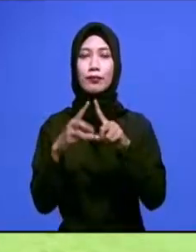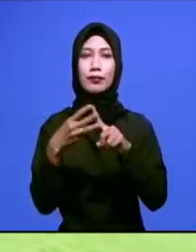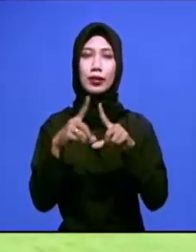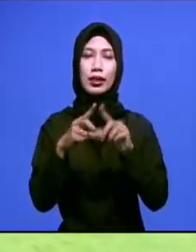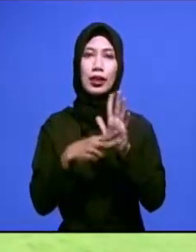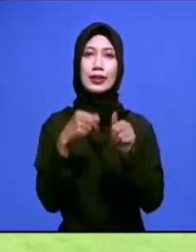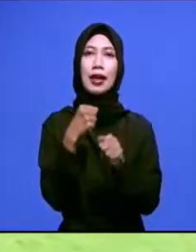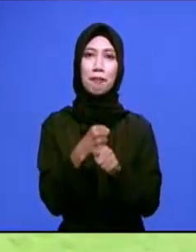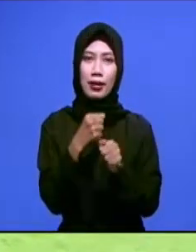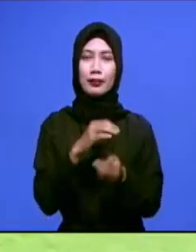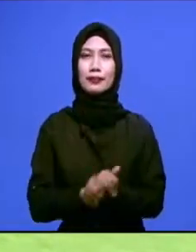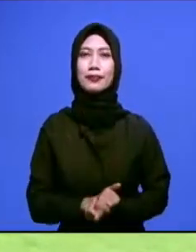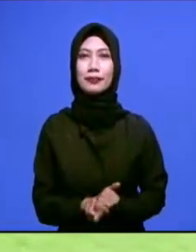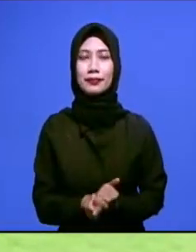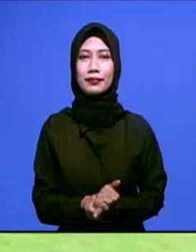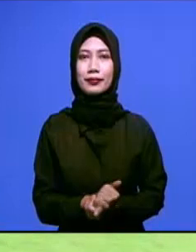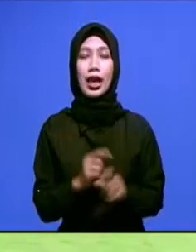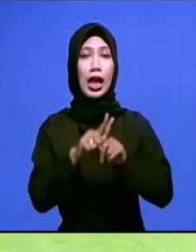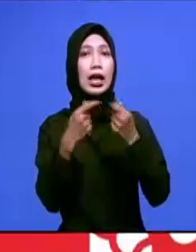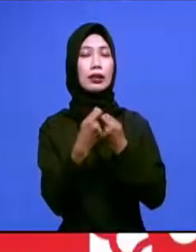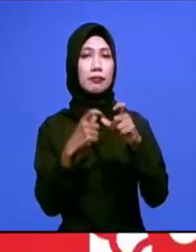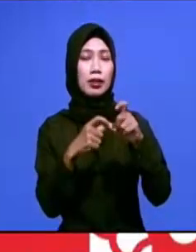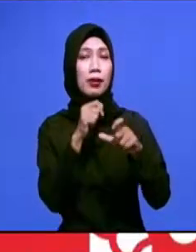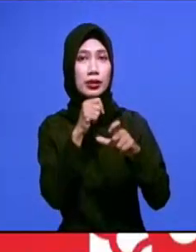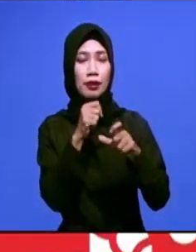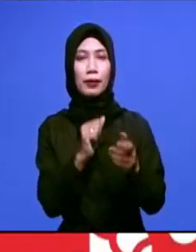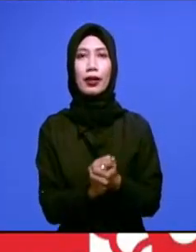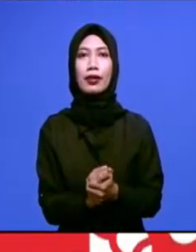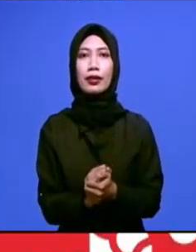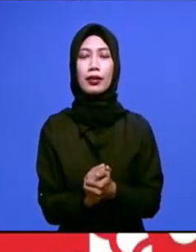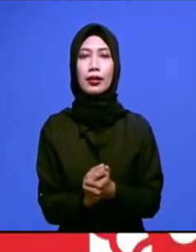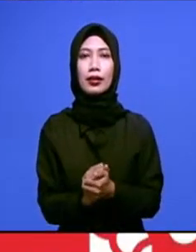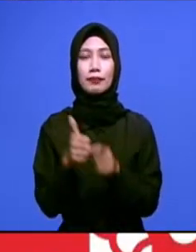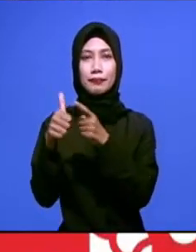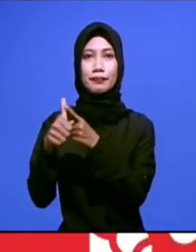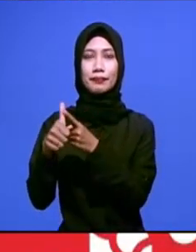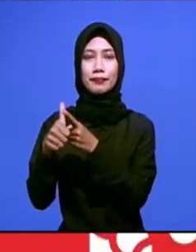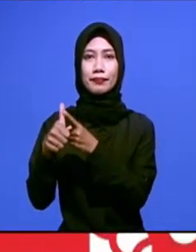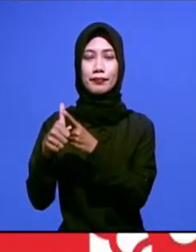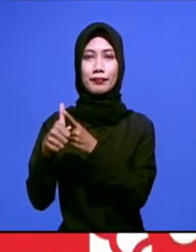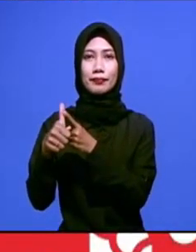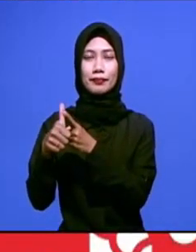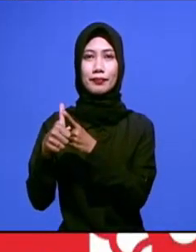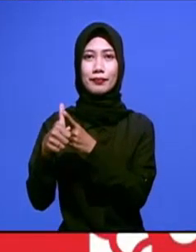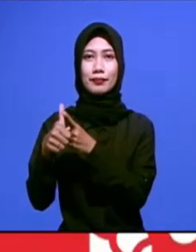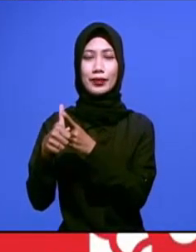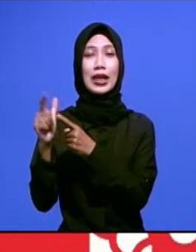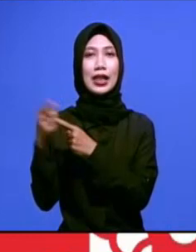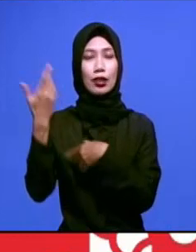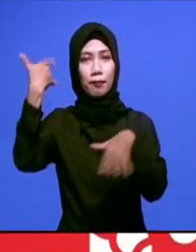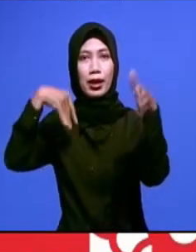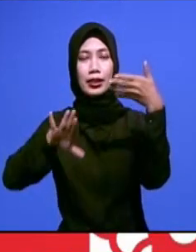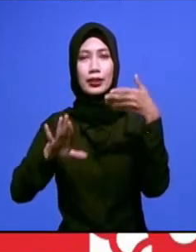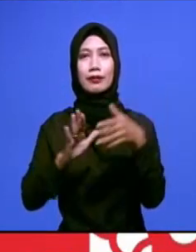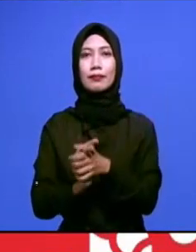bendera sang saka merah putih tim Sabang terdiri dari pengerek I Gusti Agung Bagus Kadek sanggra wiradinata asal Bali